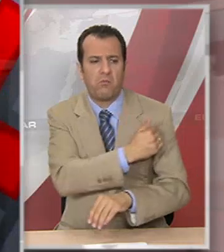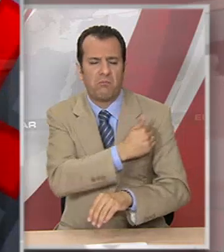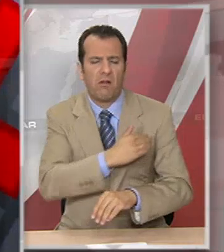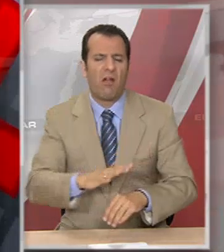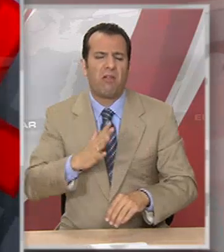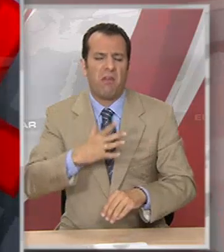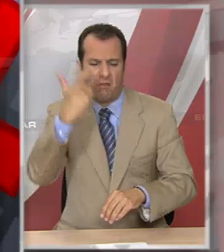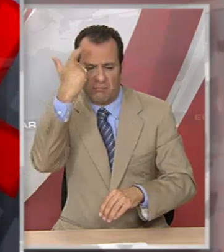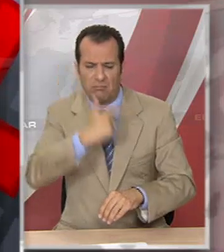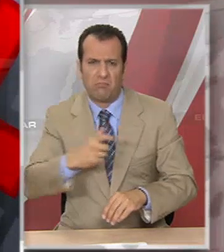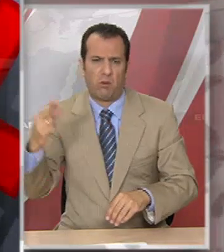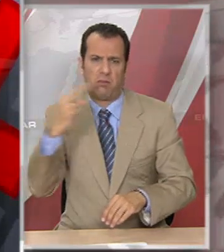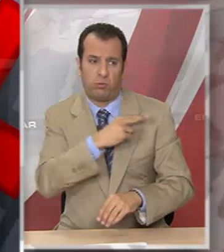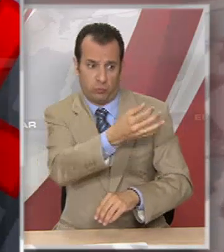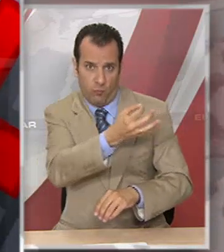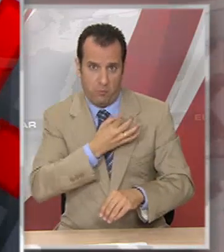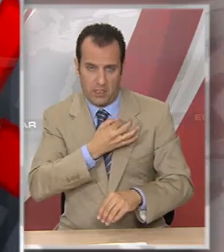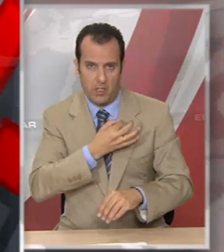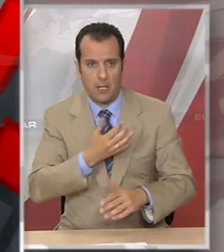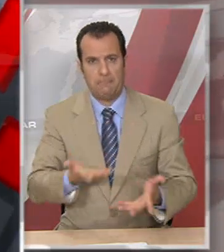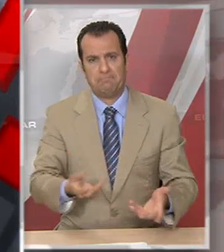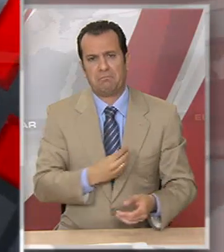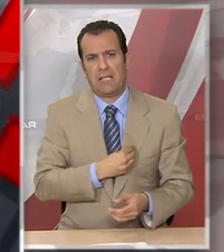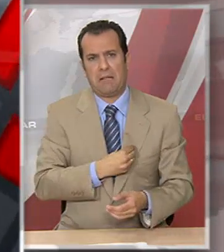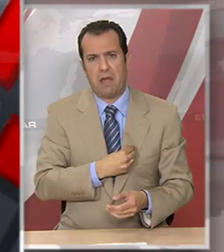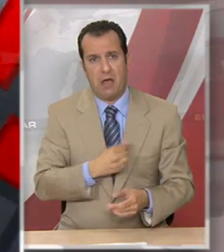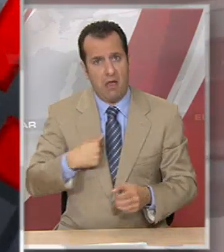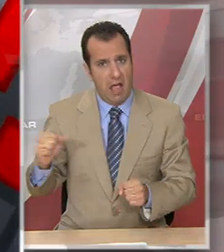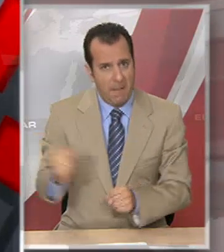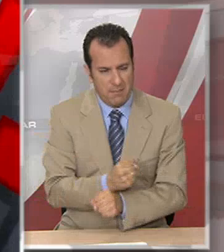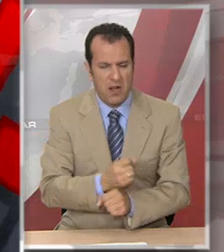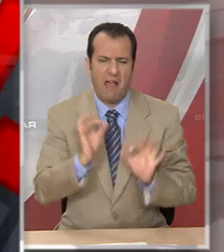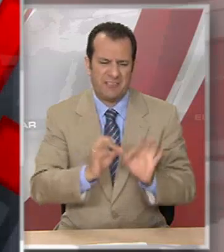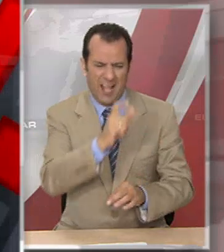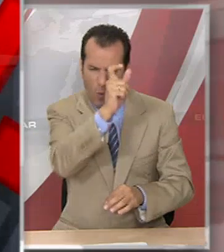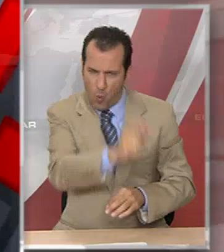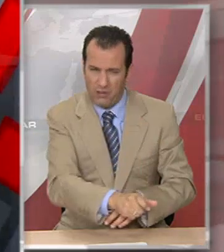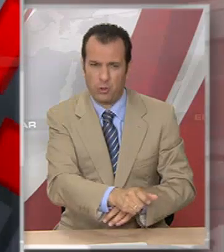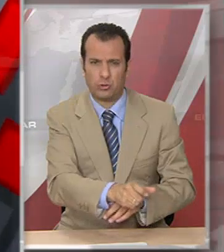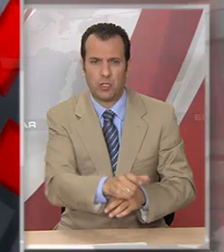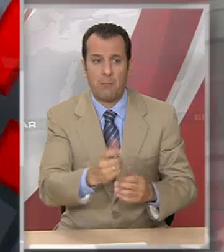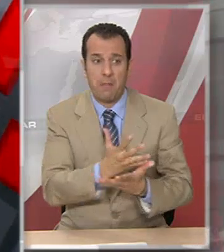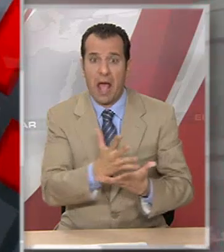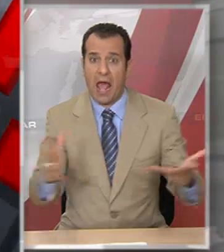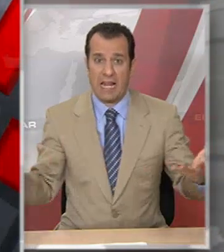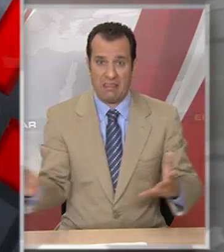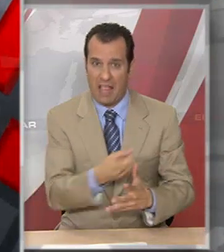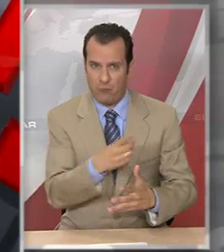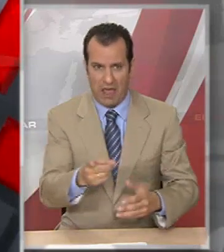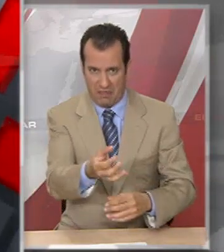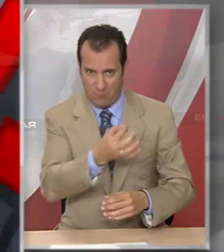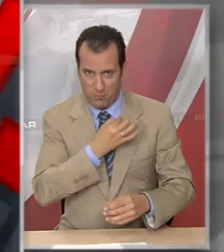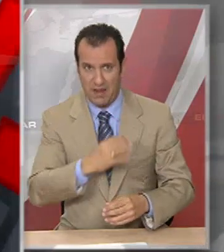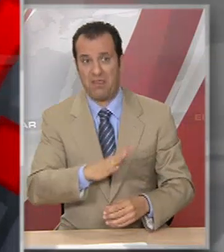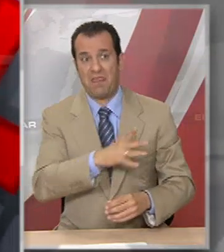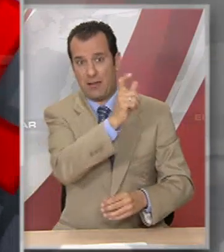είσαι πρωθυπουργός. Δεν είναι κρίμα που δεν πιστεύω ότι θα μου το πει, αν έχουμε μάλιστα και μεγάλη διαφορά. Γιατί